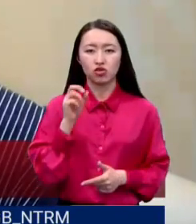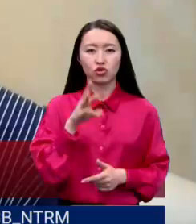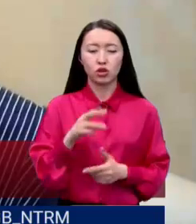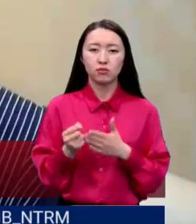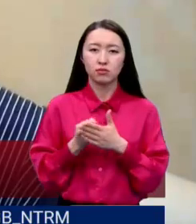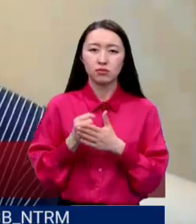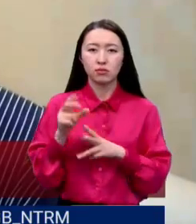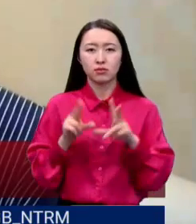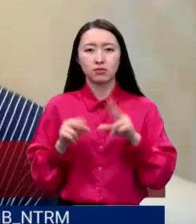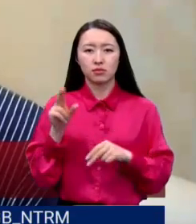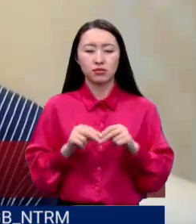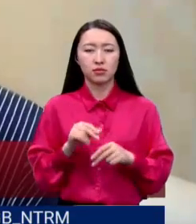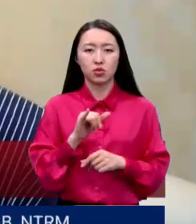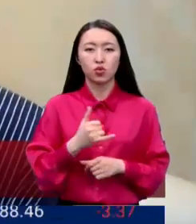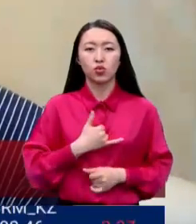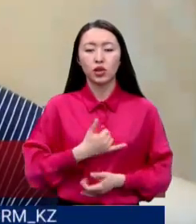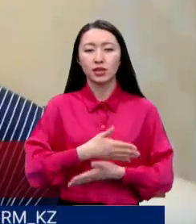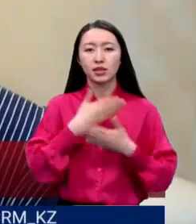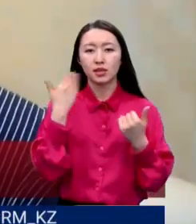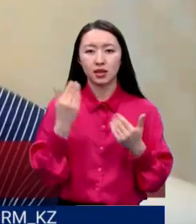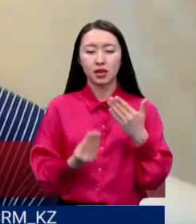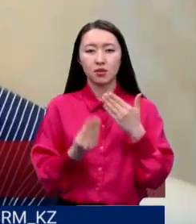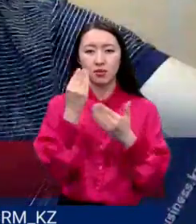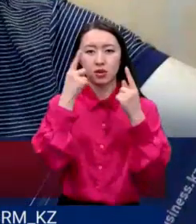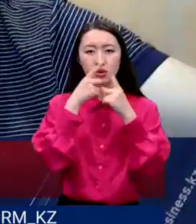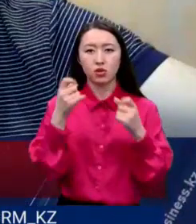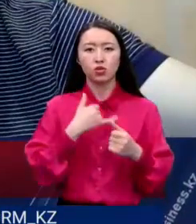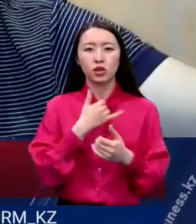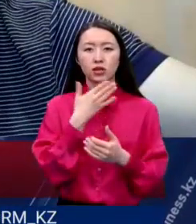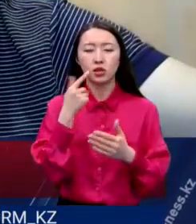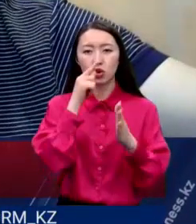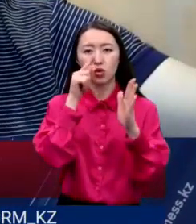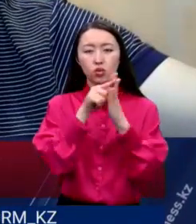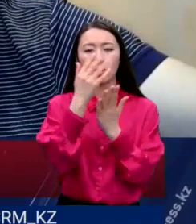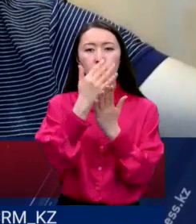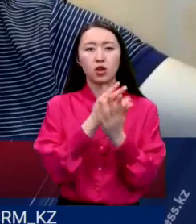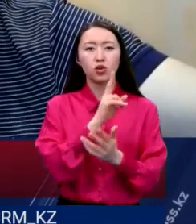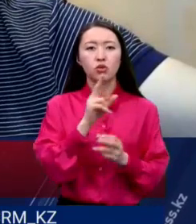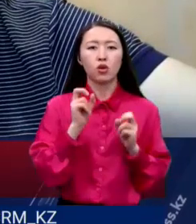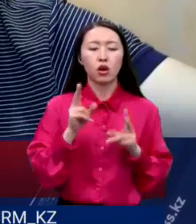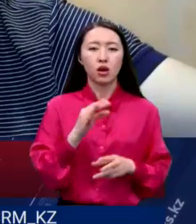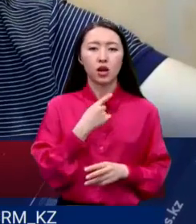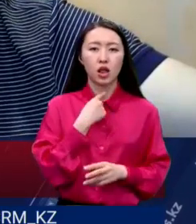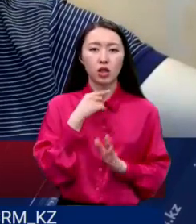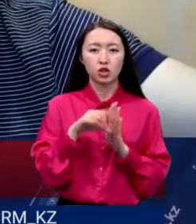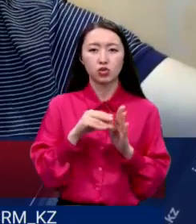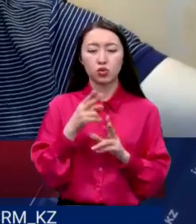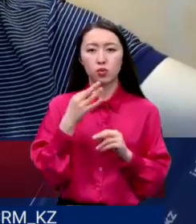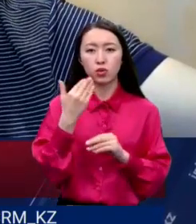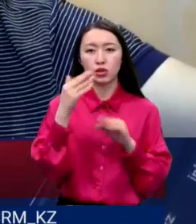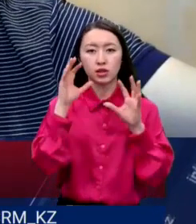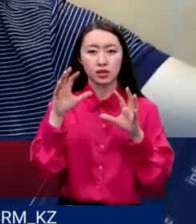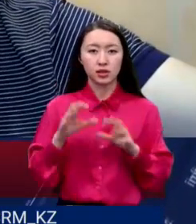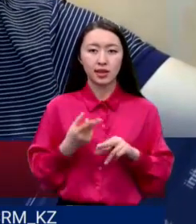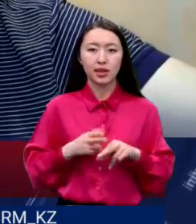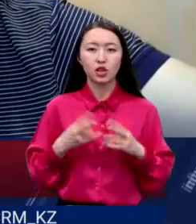пытается изобразить, мне кажется. Просто у нас нету public record, у нас нету доступа к данным, кто и как голосует по тем или иным законопроектам, и это